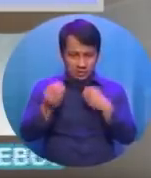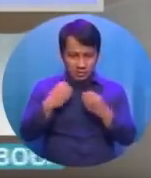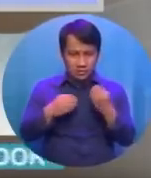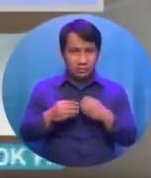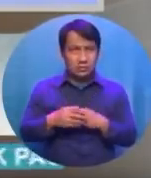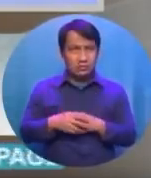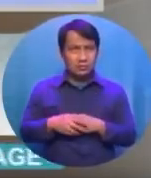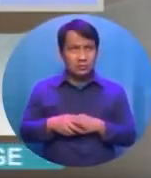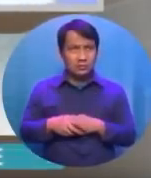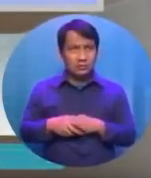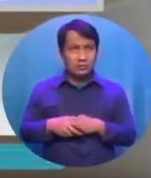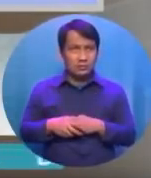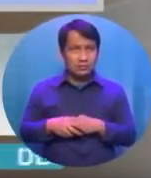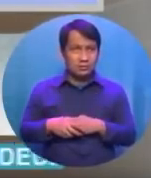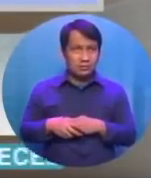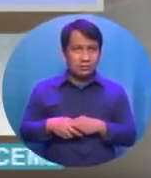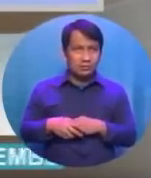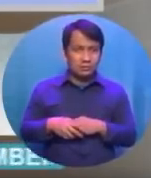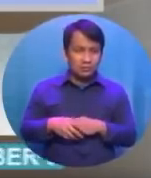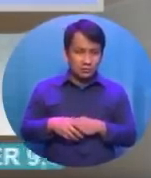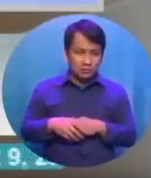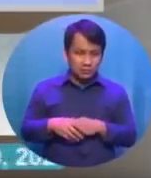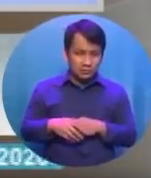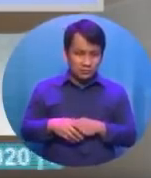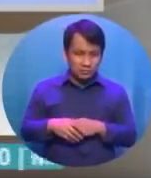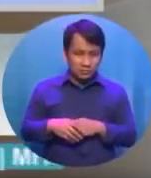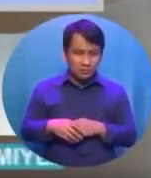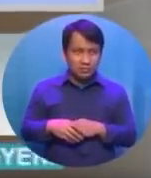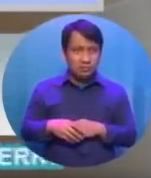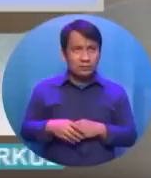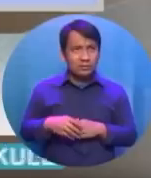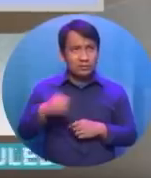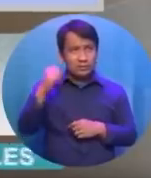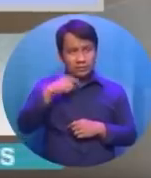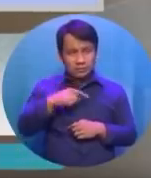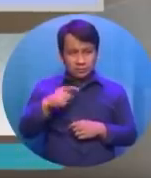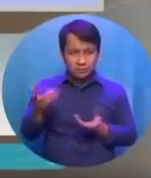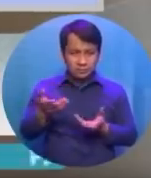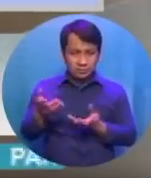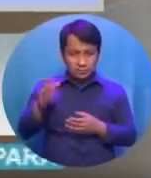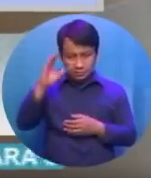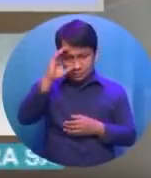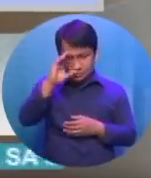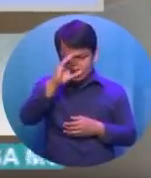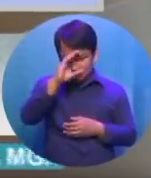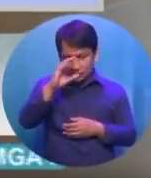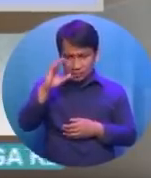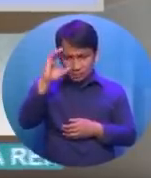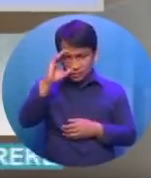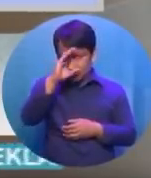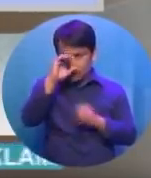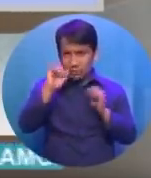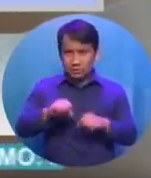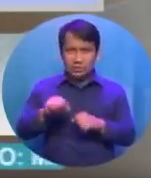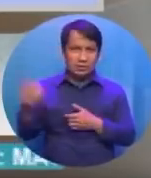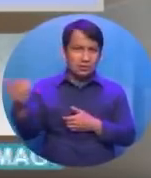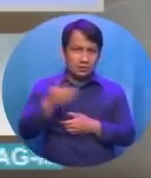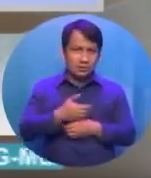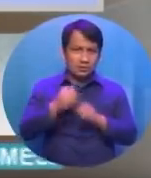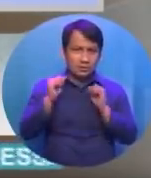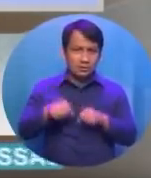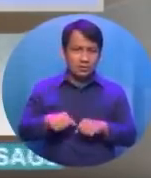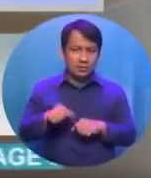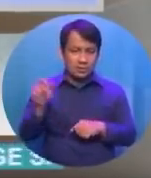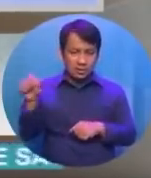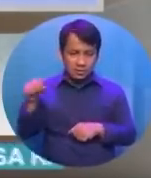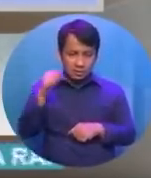Yung ate ko po sa Cavite. Mamasyal. Ano po? Yung ate ko po na sa Cavite. Walang problema. Susundin namin si ate